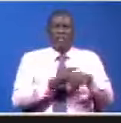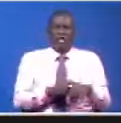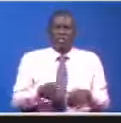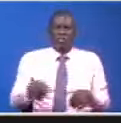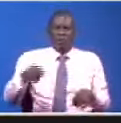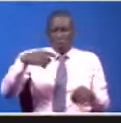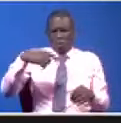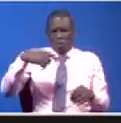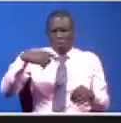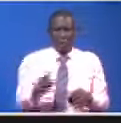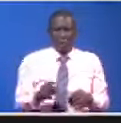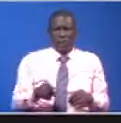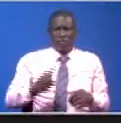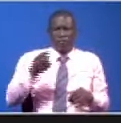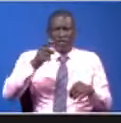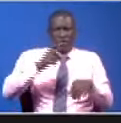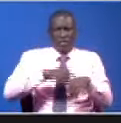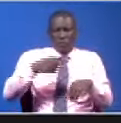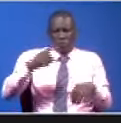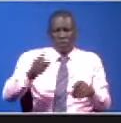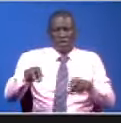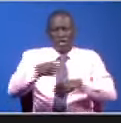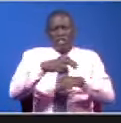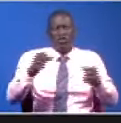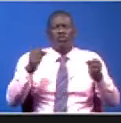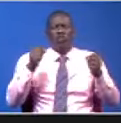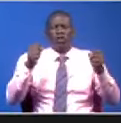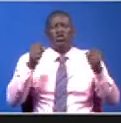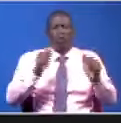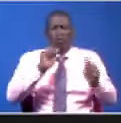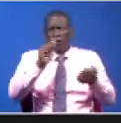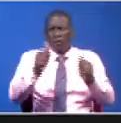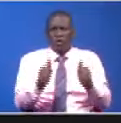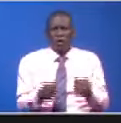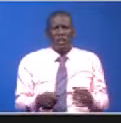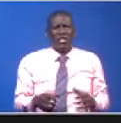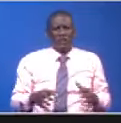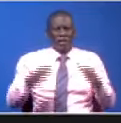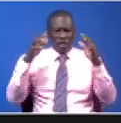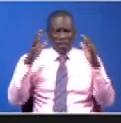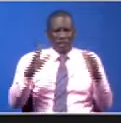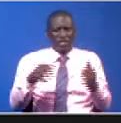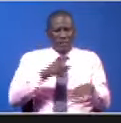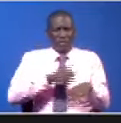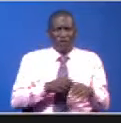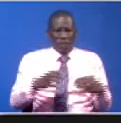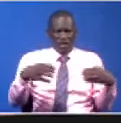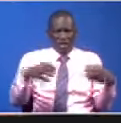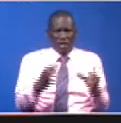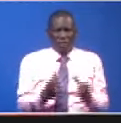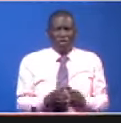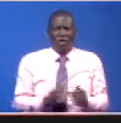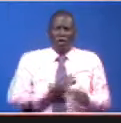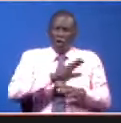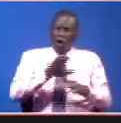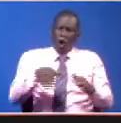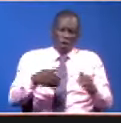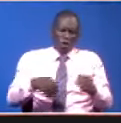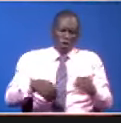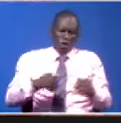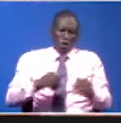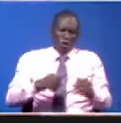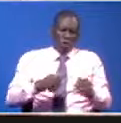time we are winning the national championship. I think it's a great moment for our club. I think every of my